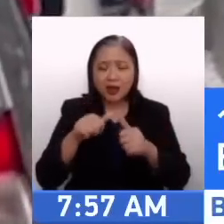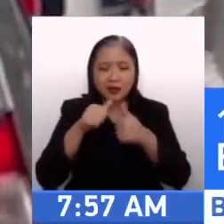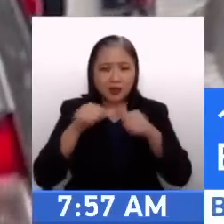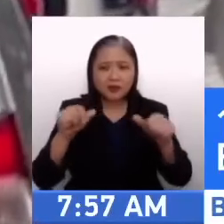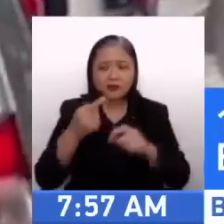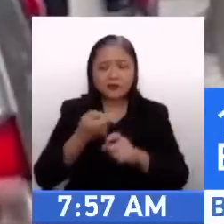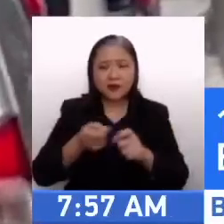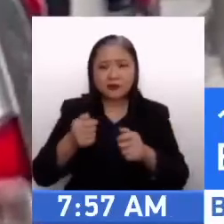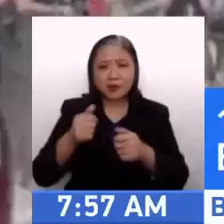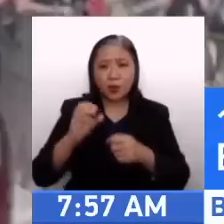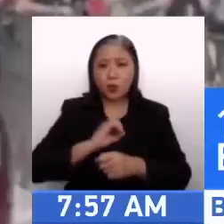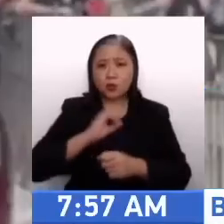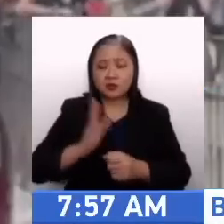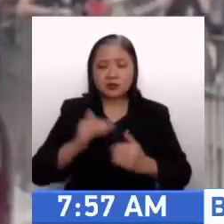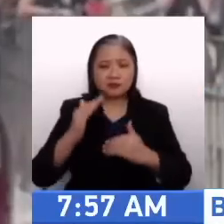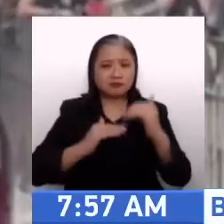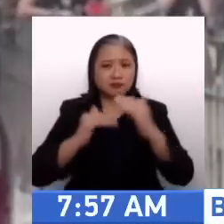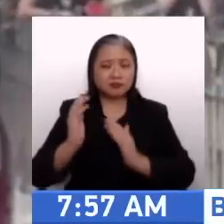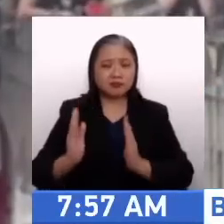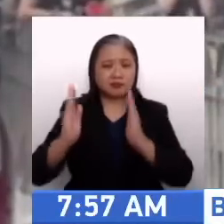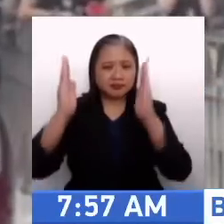gusali.